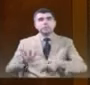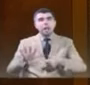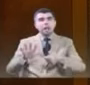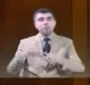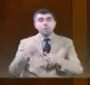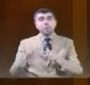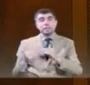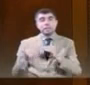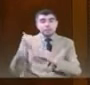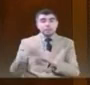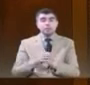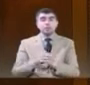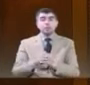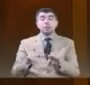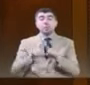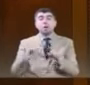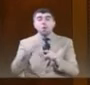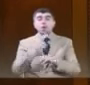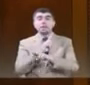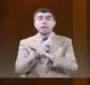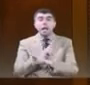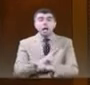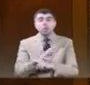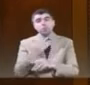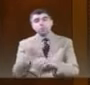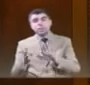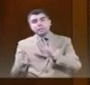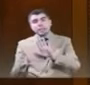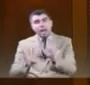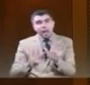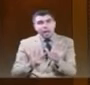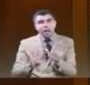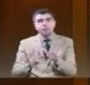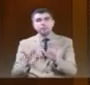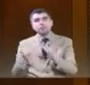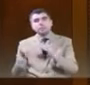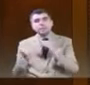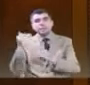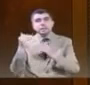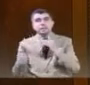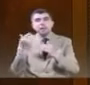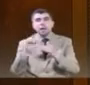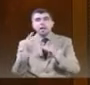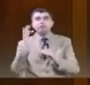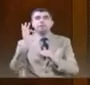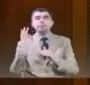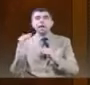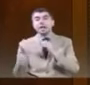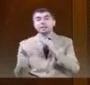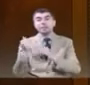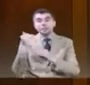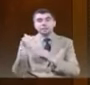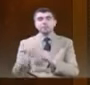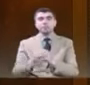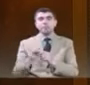ولكن في التقاعد كان غياخذ مثلا 8900 غياخذ إما 9000 ولا 9100 ولا غادي ياخذ 8600 ولا 8700، بمعنى